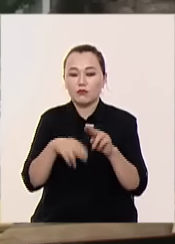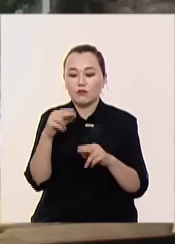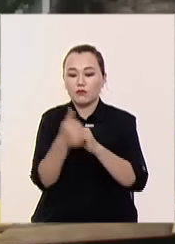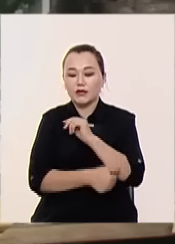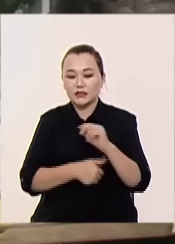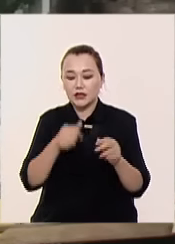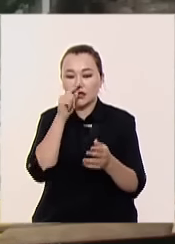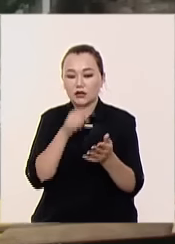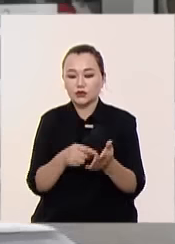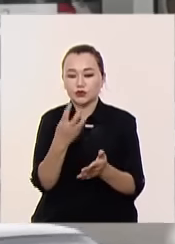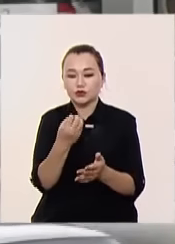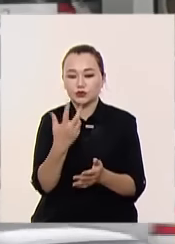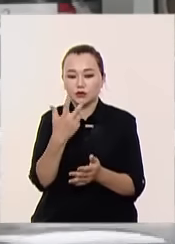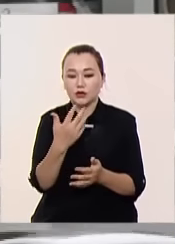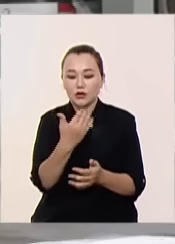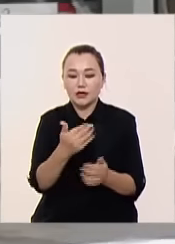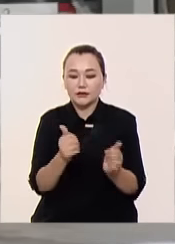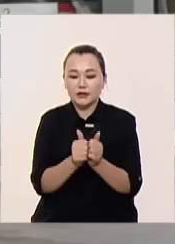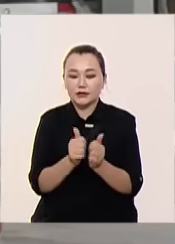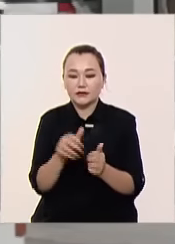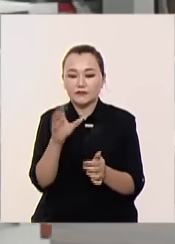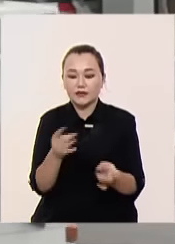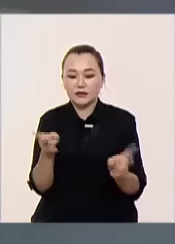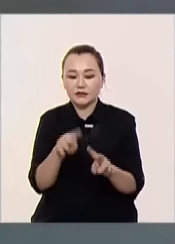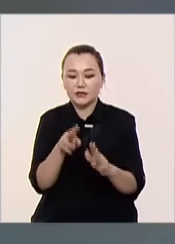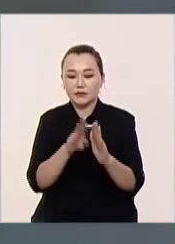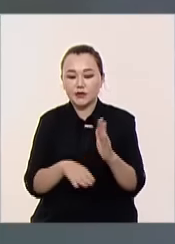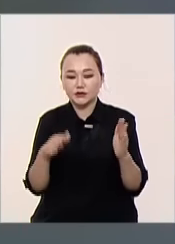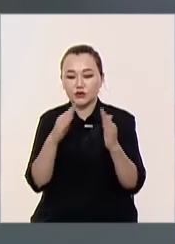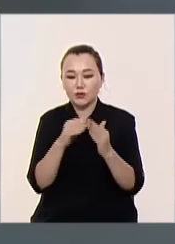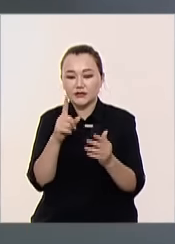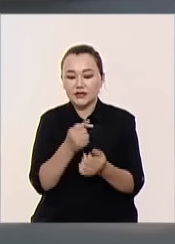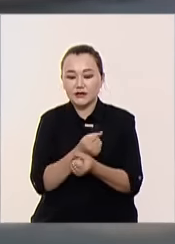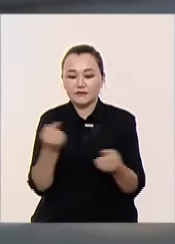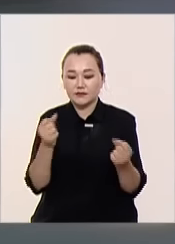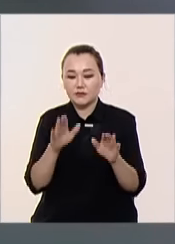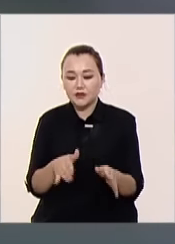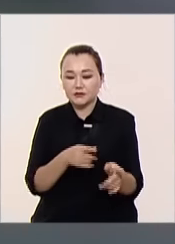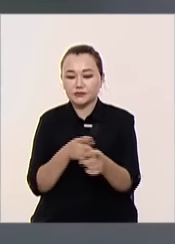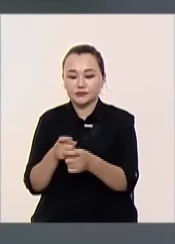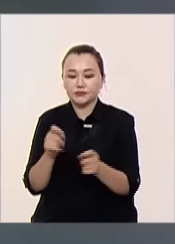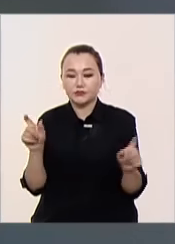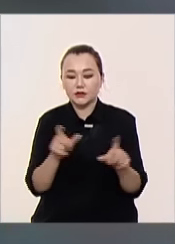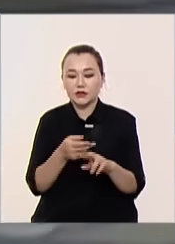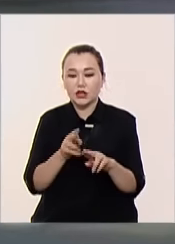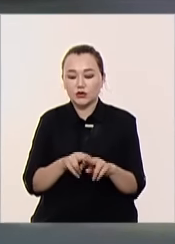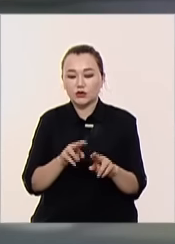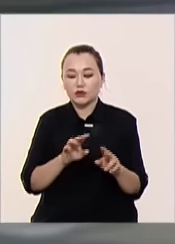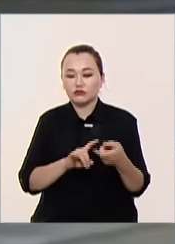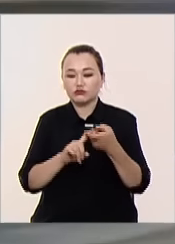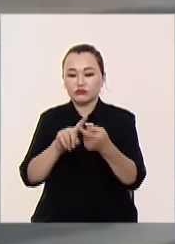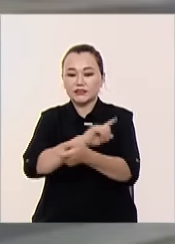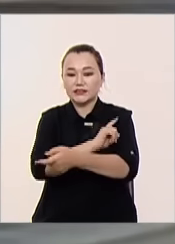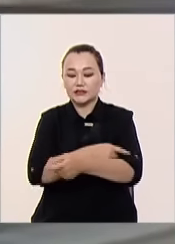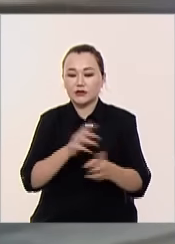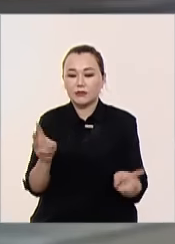положении оказались и еще трое его соседей. Все они остались без жилья из-за взрыва в оружейном магазине, который спровоцировал сильный пожар.